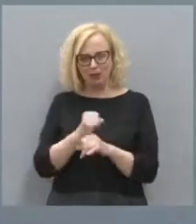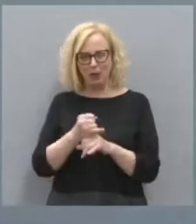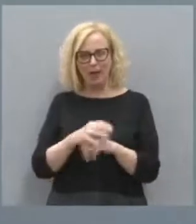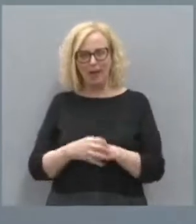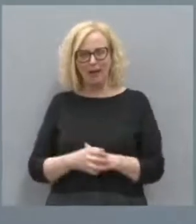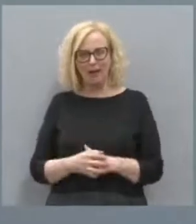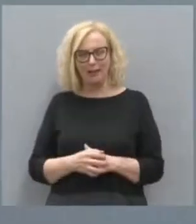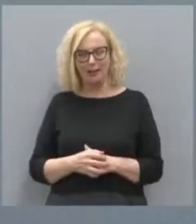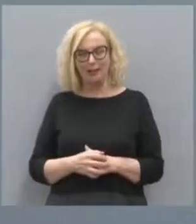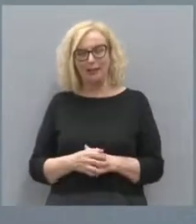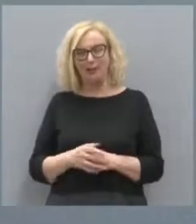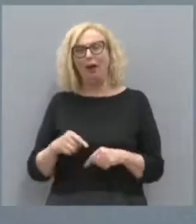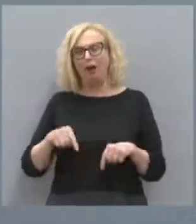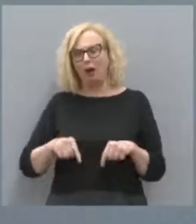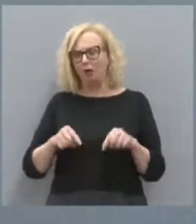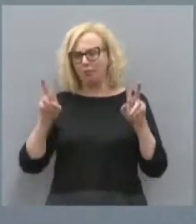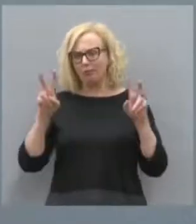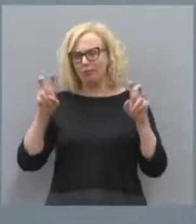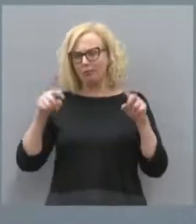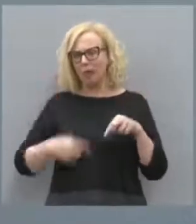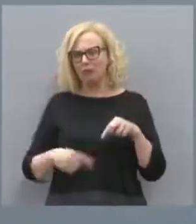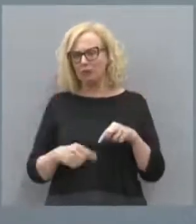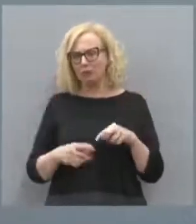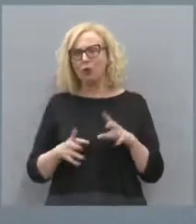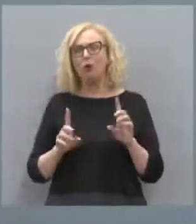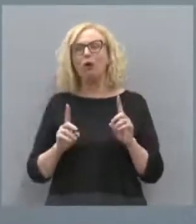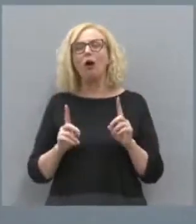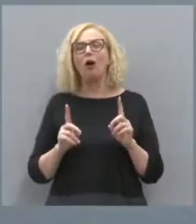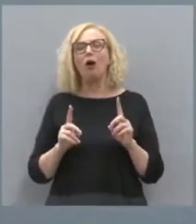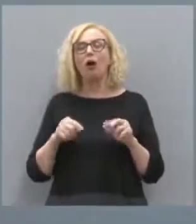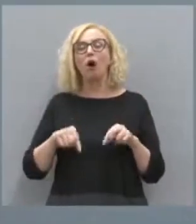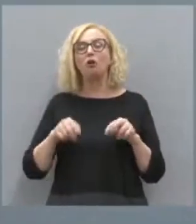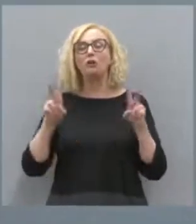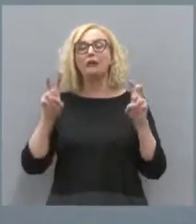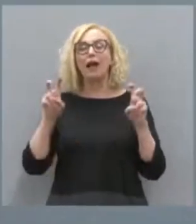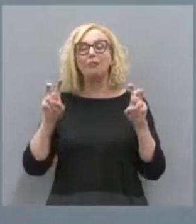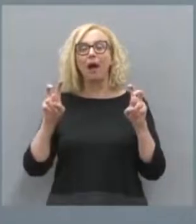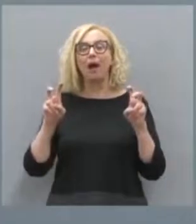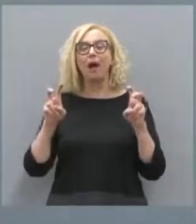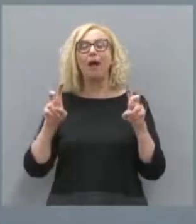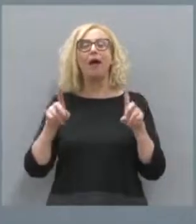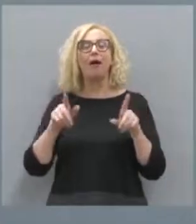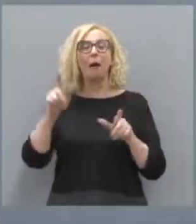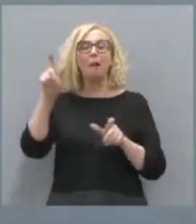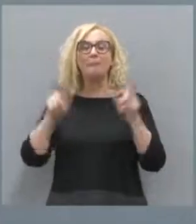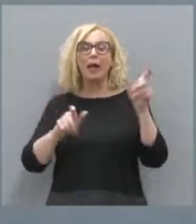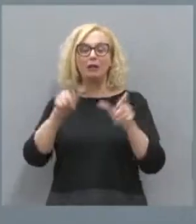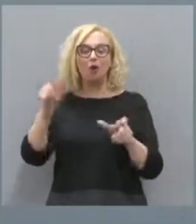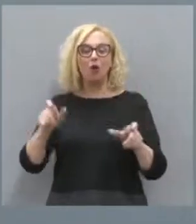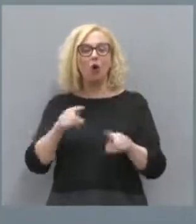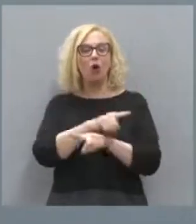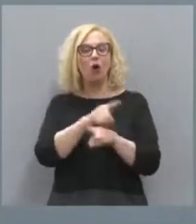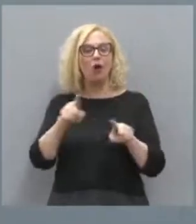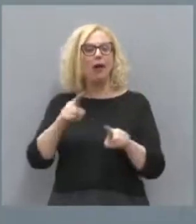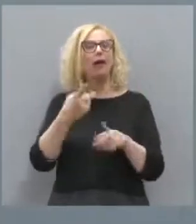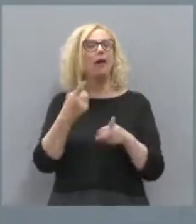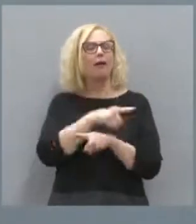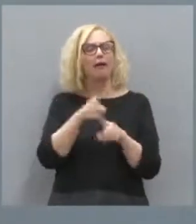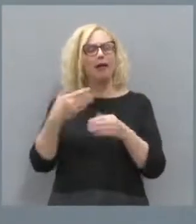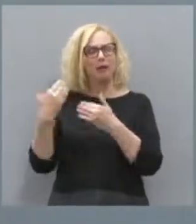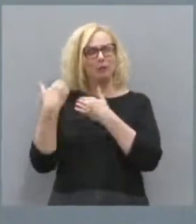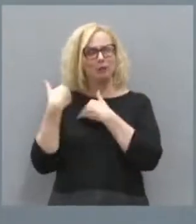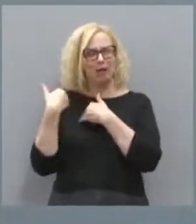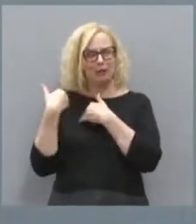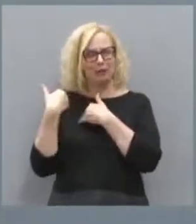il tema oggi è un altro il tema è chiamare alla responsabilità i trentini tam